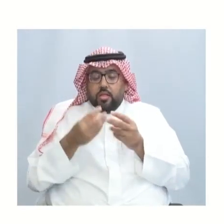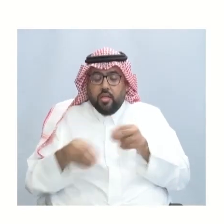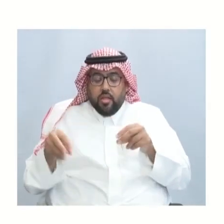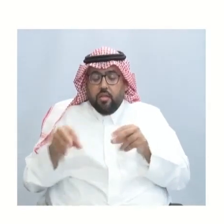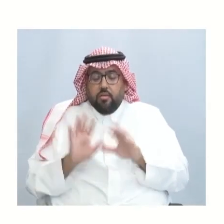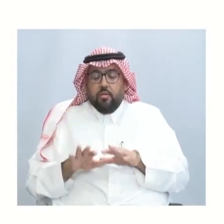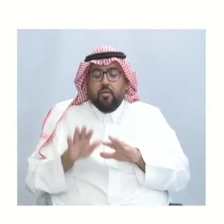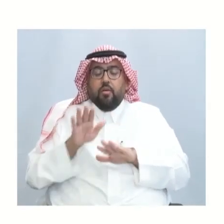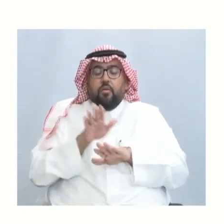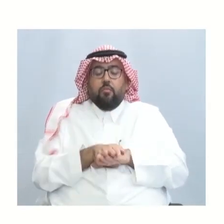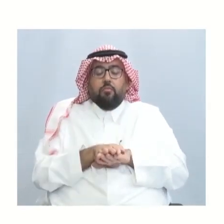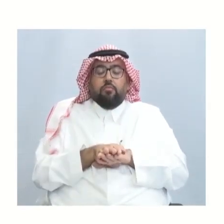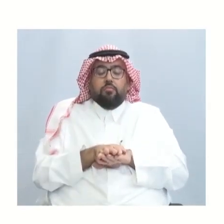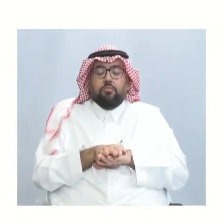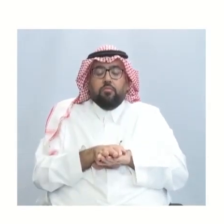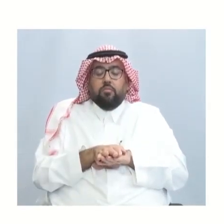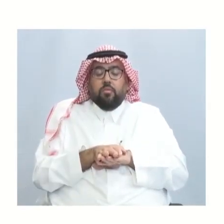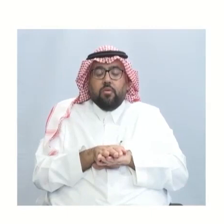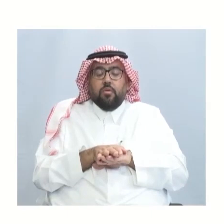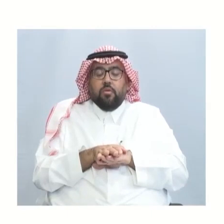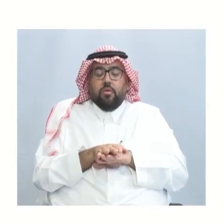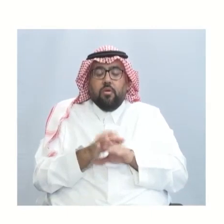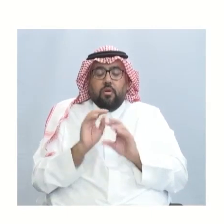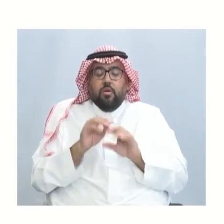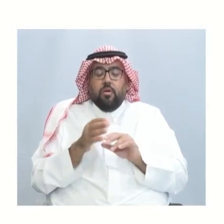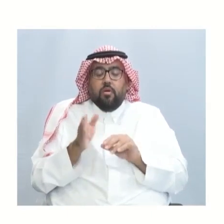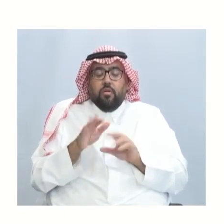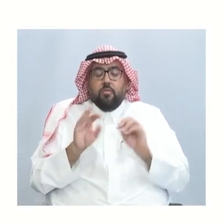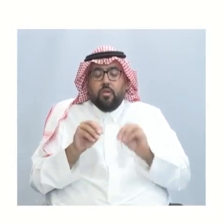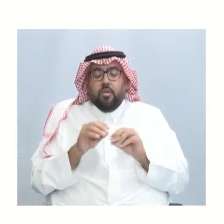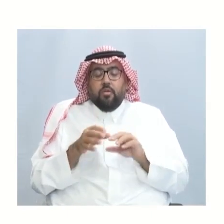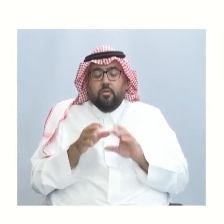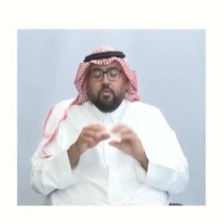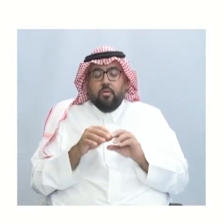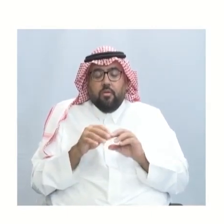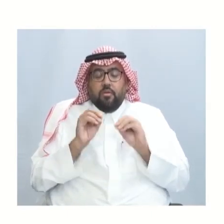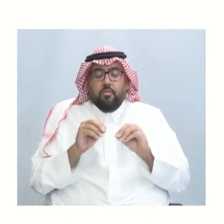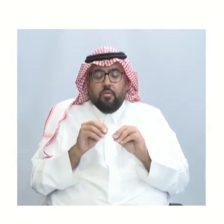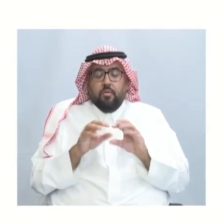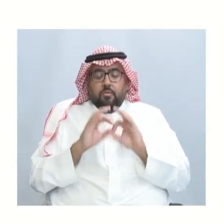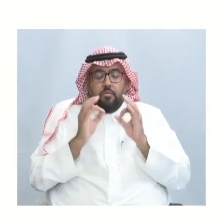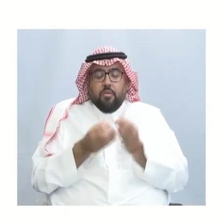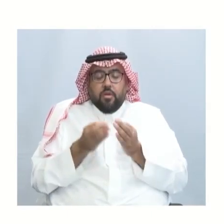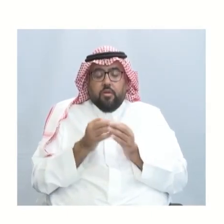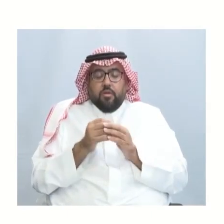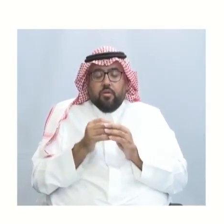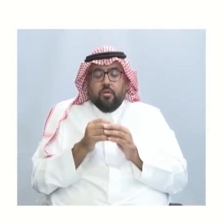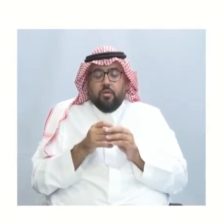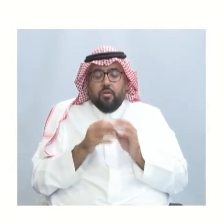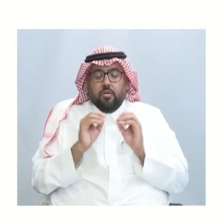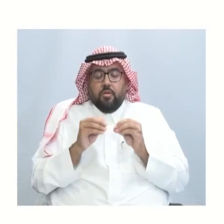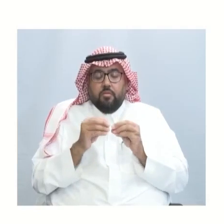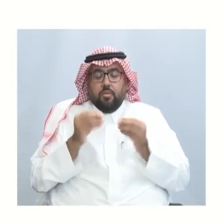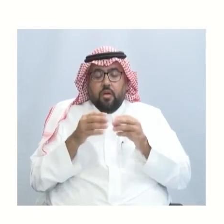الكيسيه تلد صغارا ولكنها غير مكتمله النمو الثديات المشيميه تلث صغارا مكتمله النمو معيشه الثديات الاوليه في استراليا